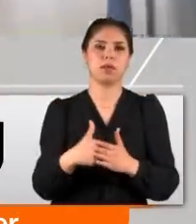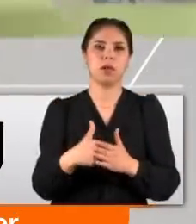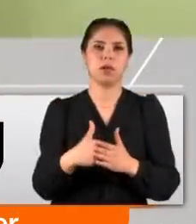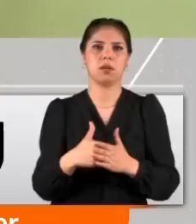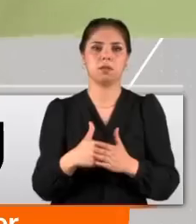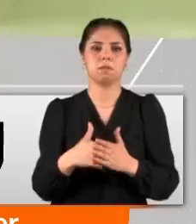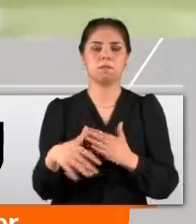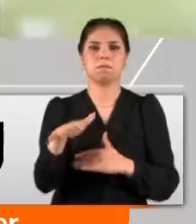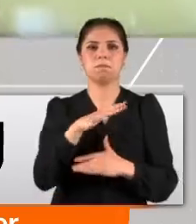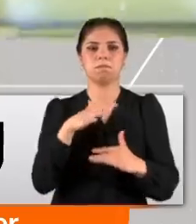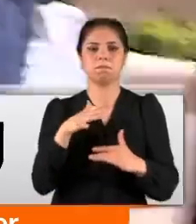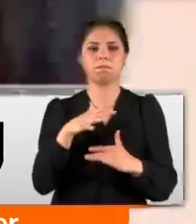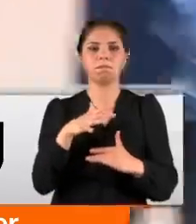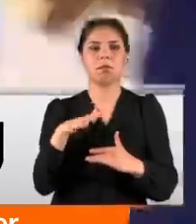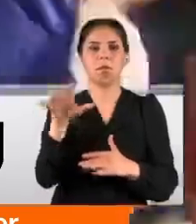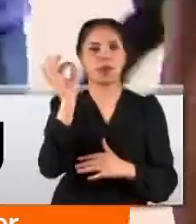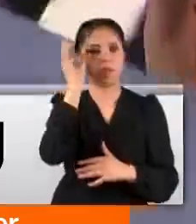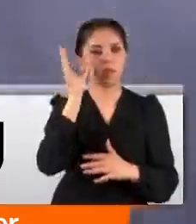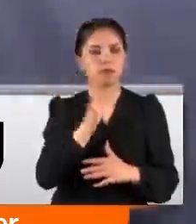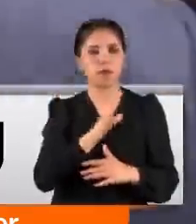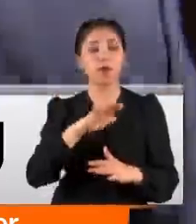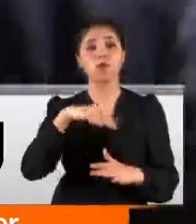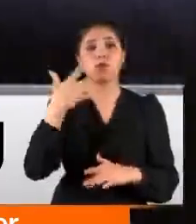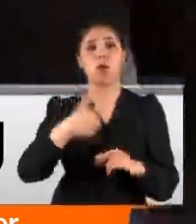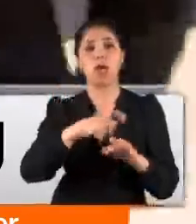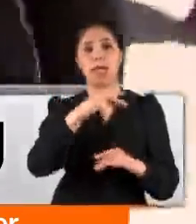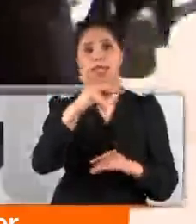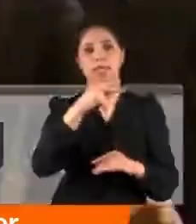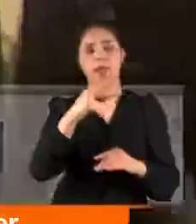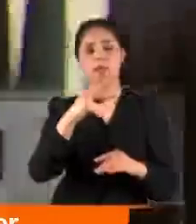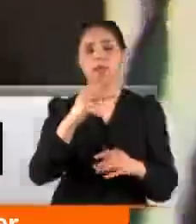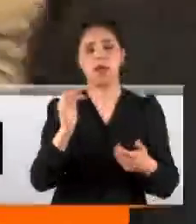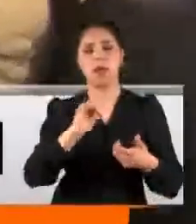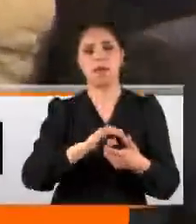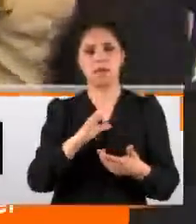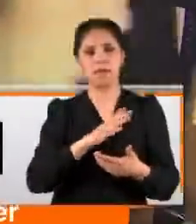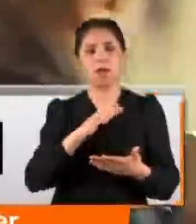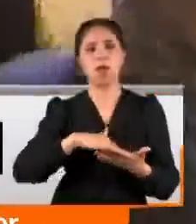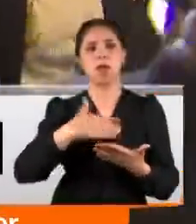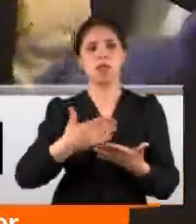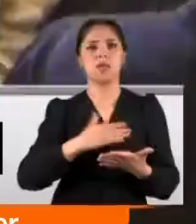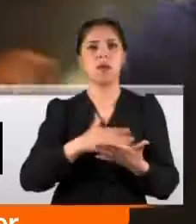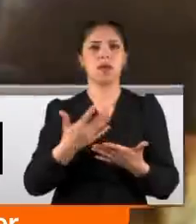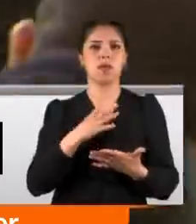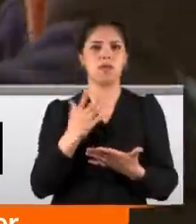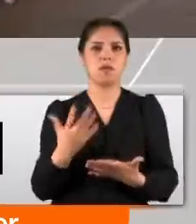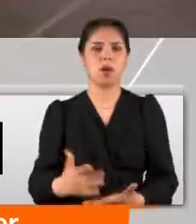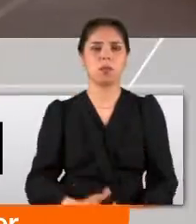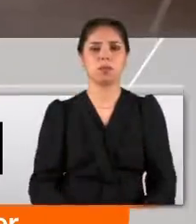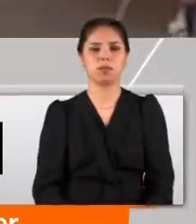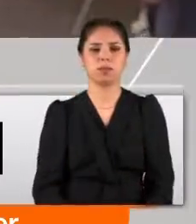kilitledim ama asıl oradan çıkan bir ders var. Sonrasında HDP ile ilişkiler girdi devreye. İstifalar da peş peşe gelmeye